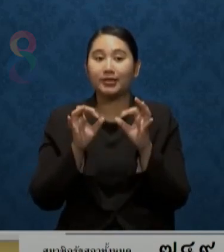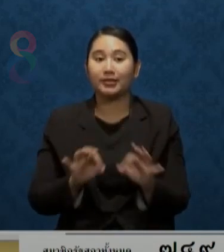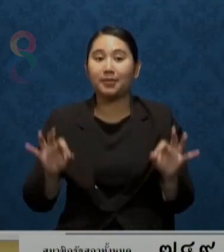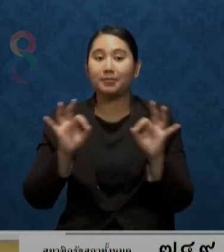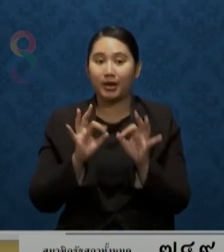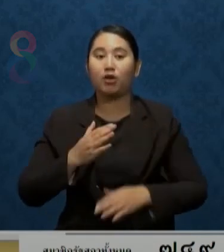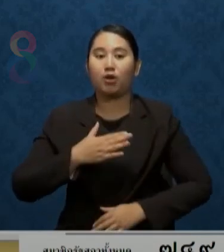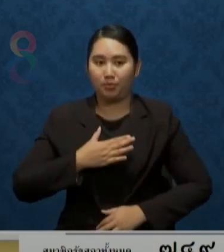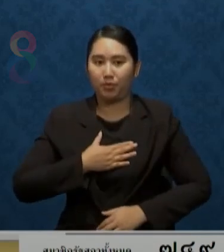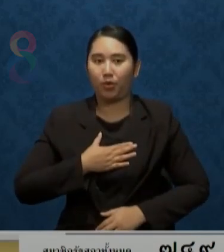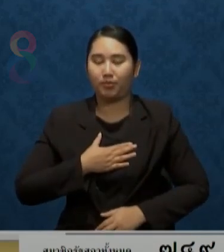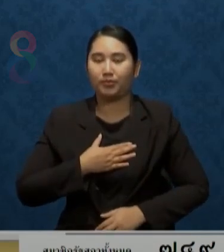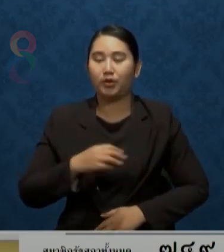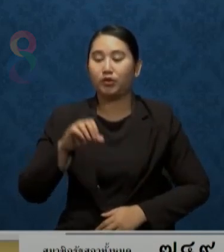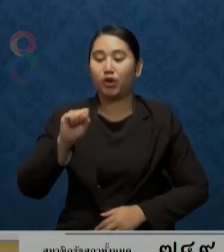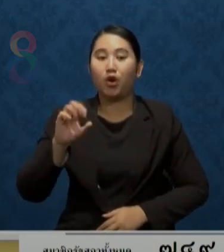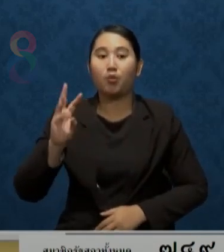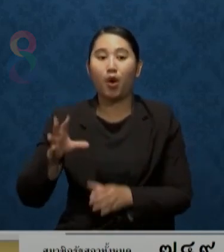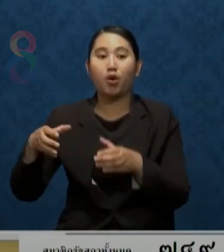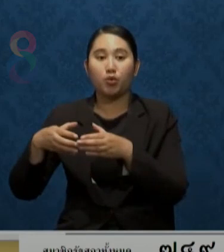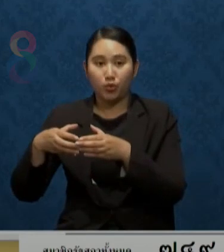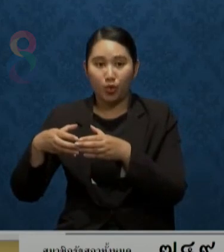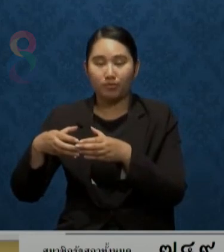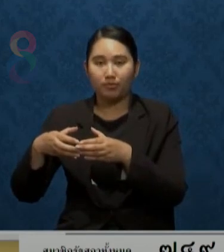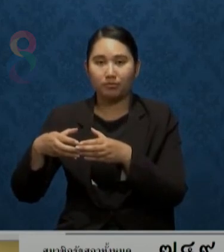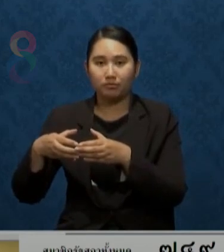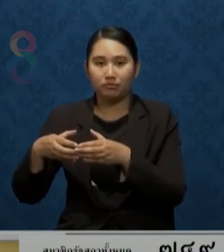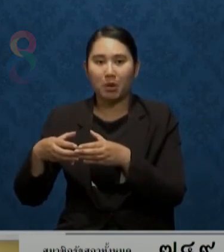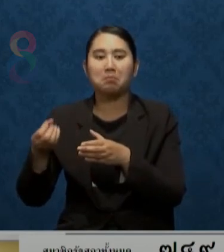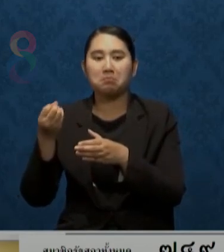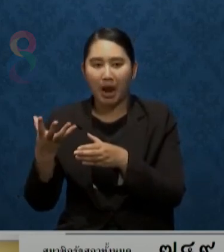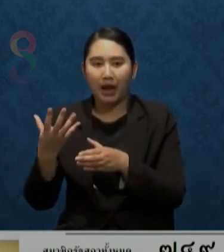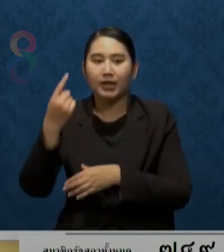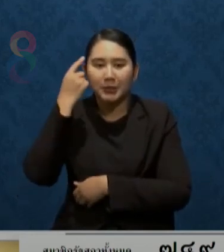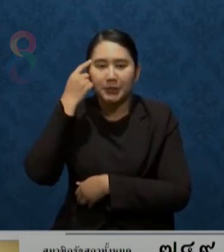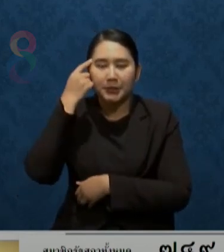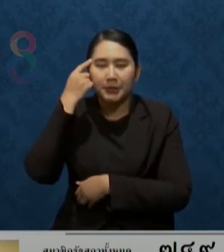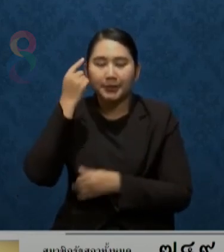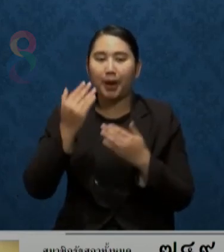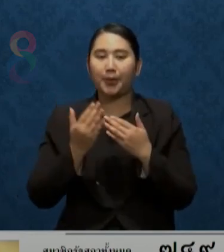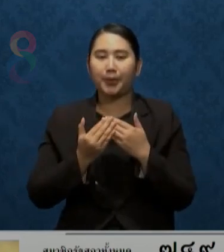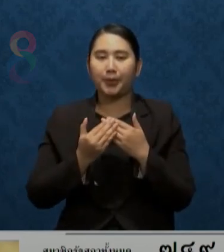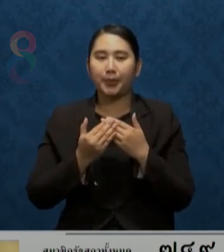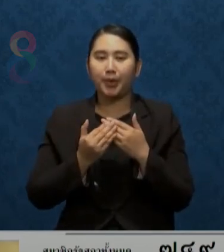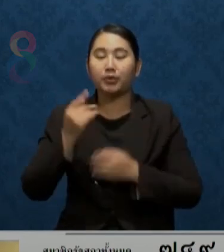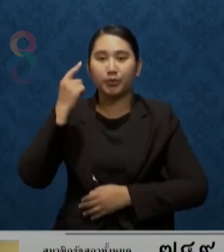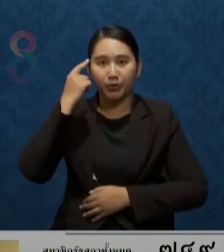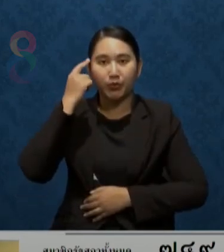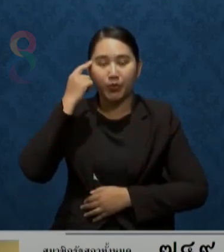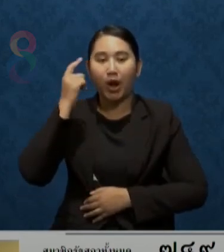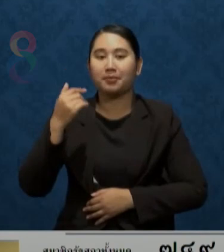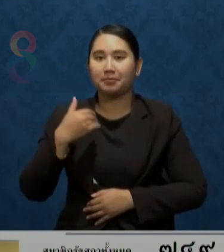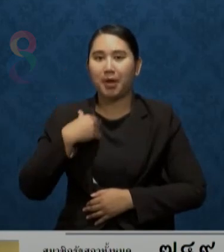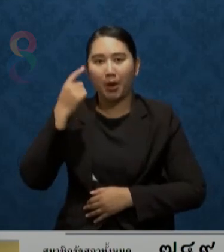ระผมและสมาชิกวุฒิสภาเกือบทั้งหมดมีความตระหนักและรู้คิด